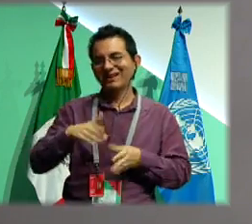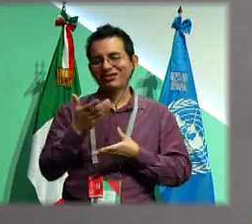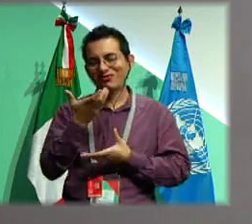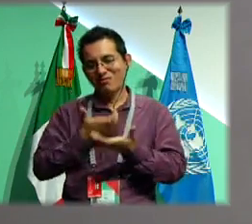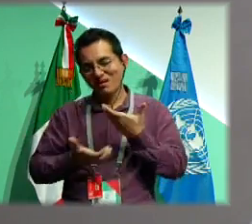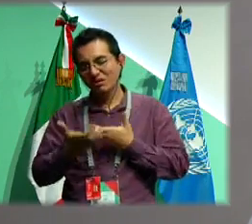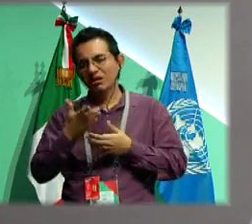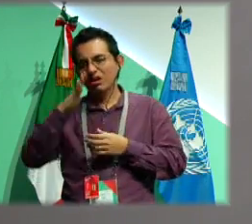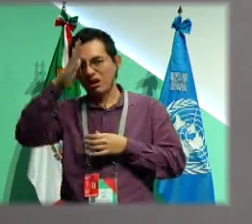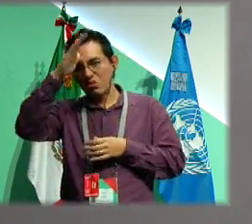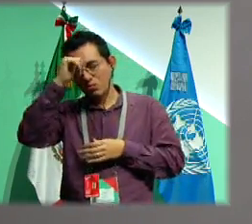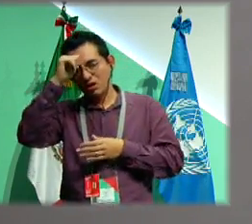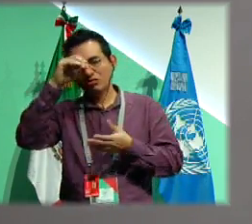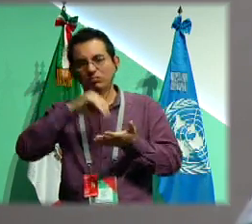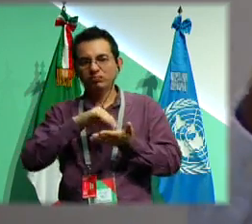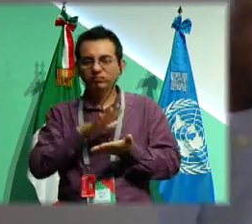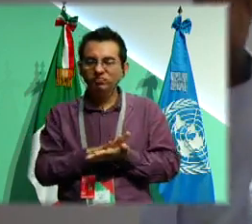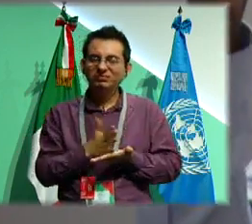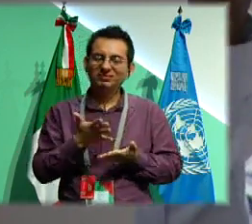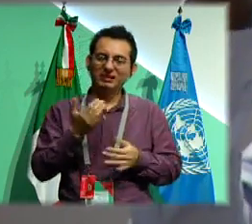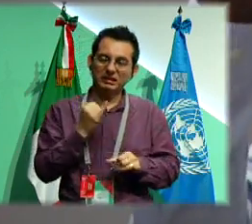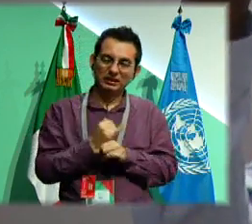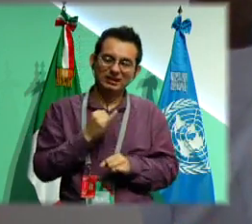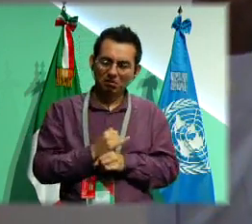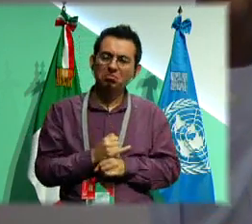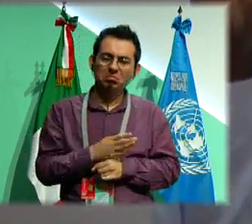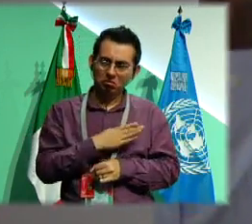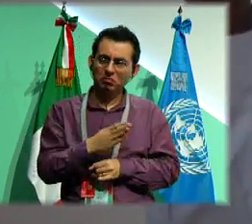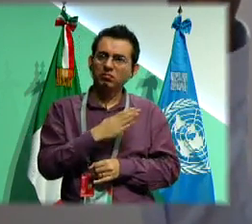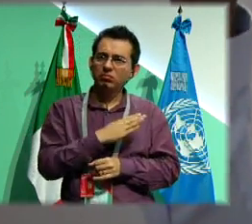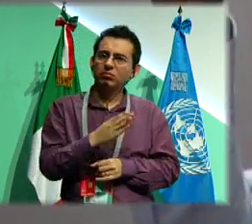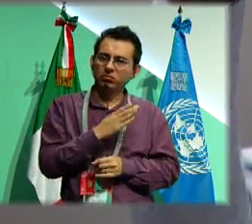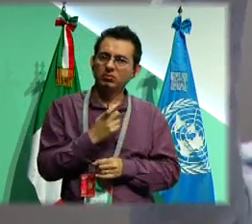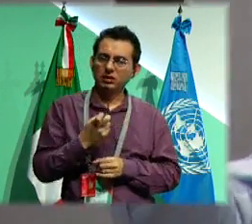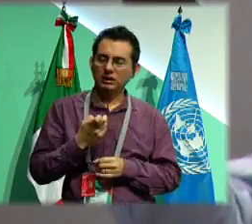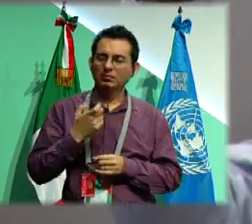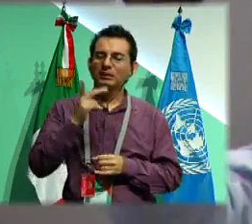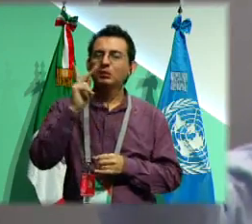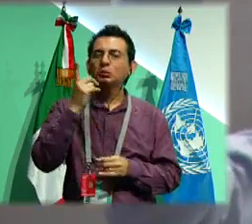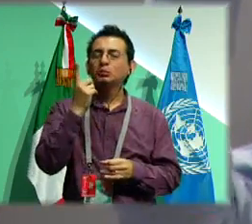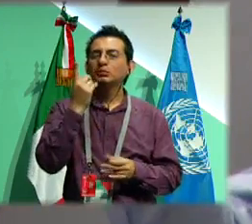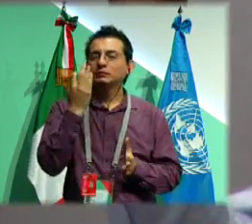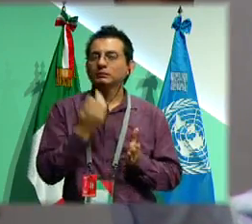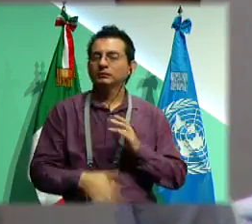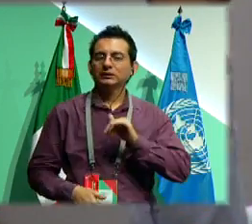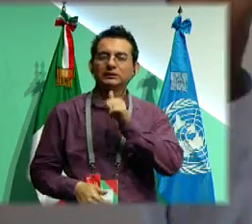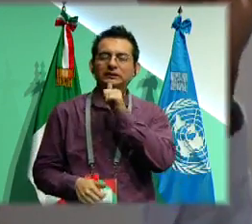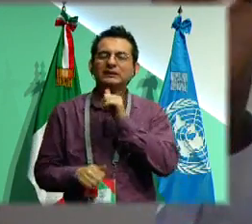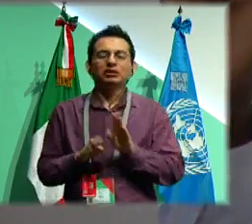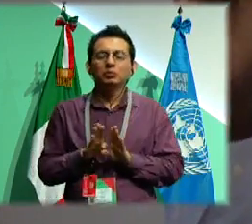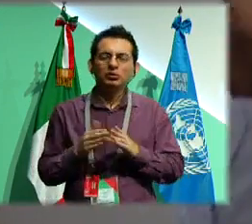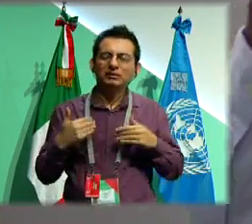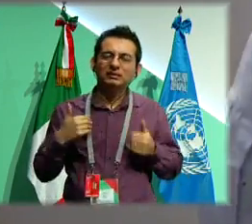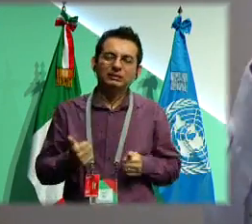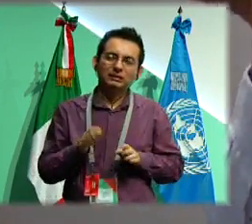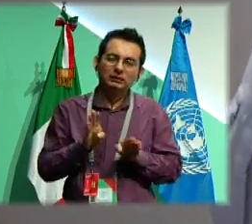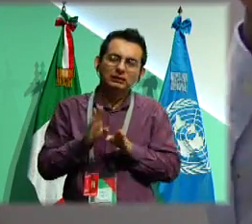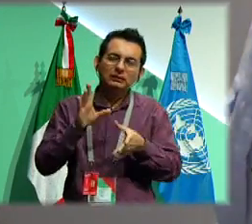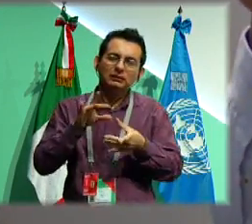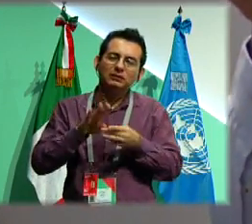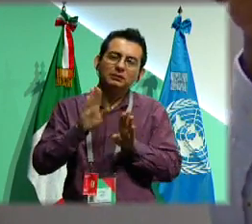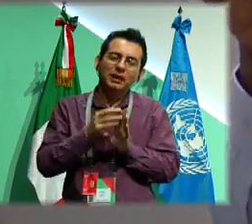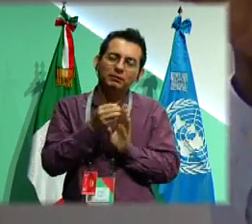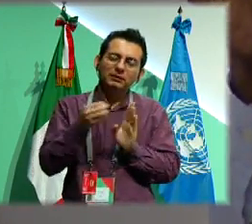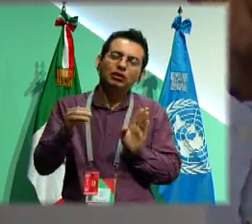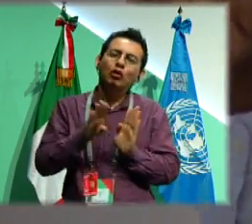du commerce. Donc pourrez-vous nous donner des exemples, par exemple 2-3 exemples palpables qui démontrent quels sont les... Parce que ce